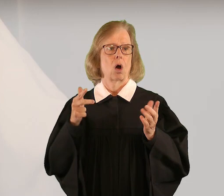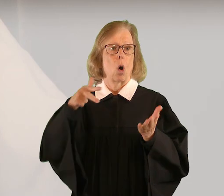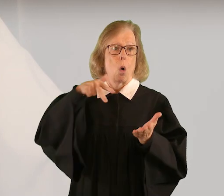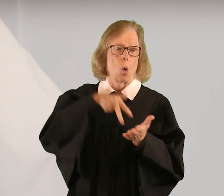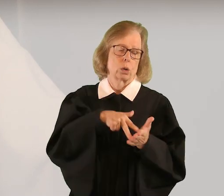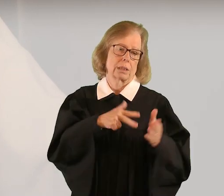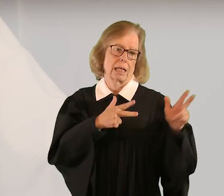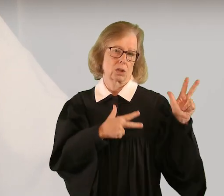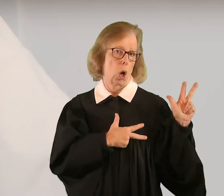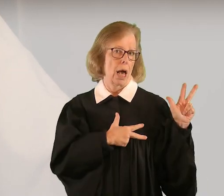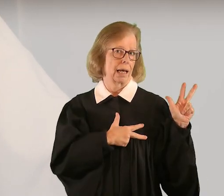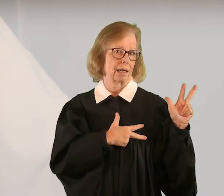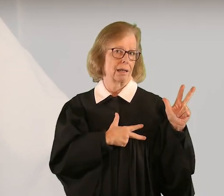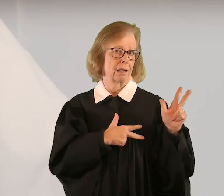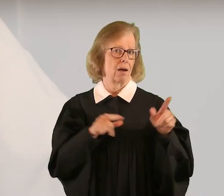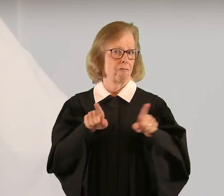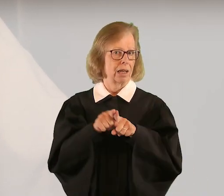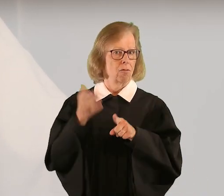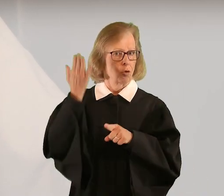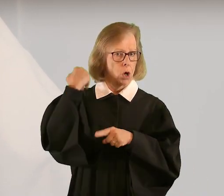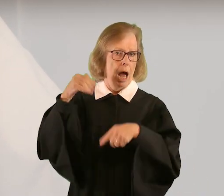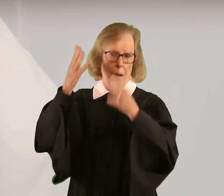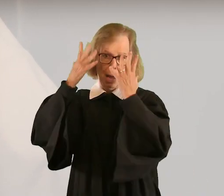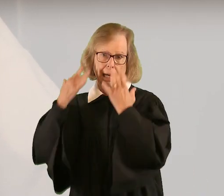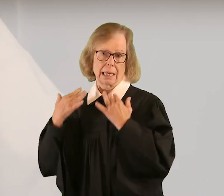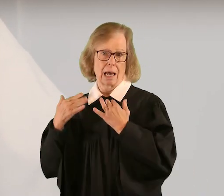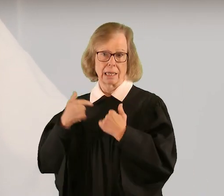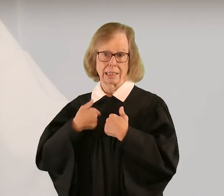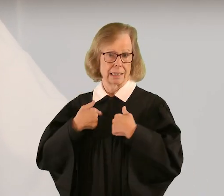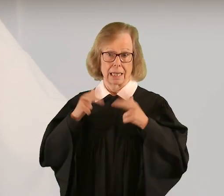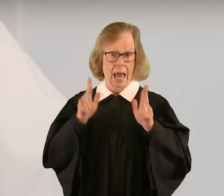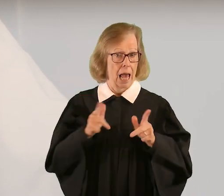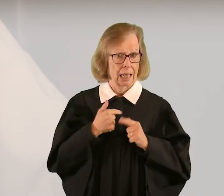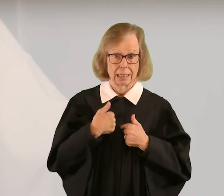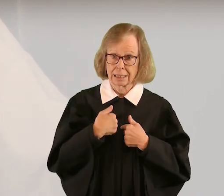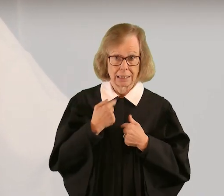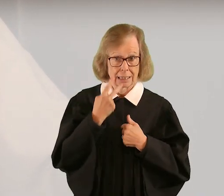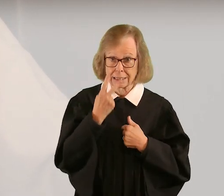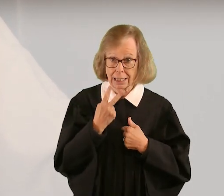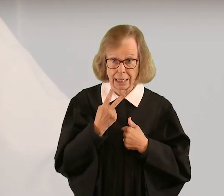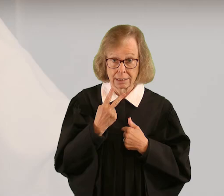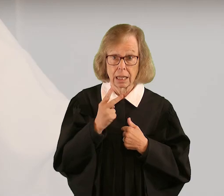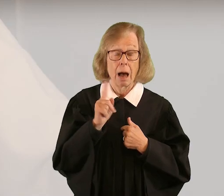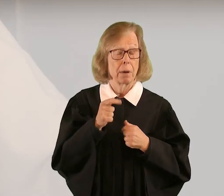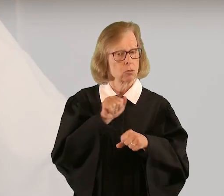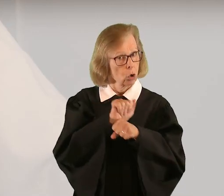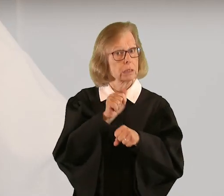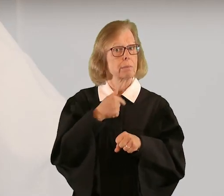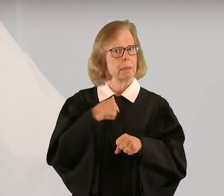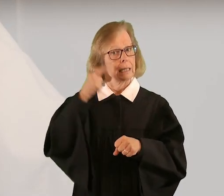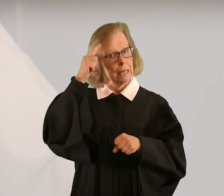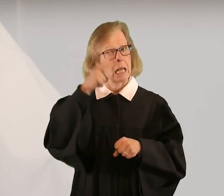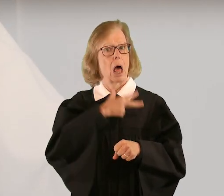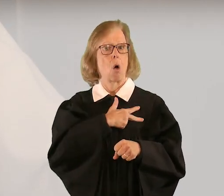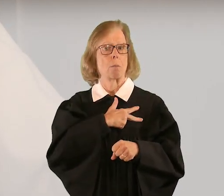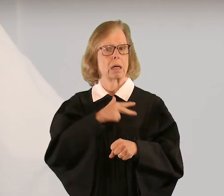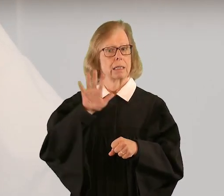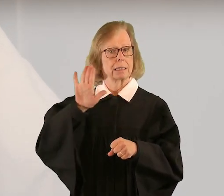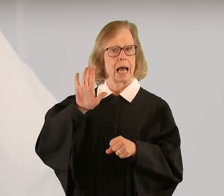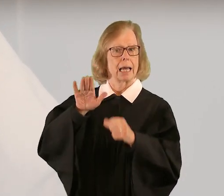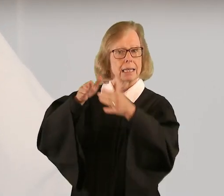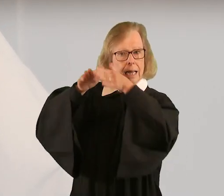des Auferstandenen zu gehören, ich glaube trotzdem daran, dass sein Grab leer war, weil